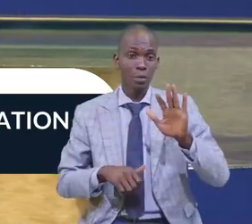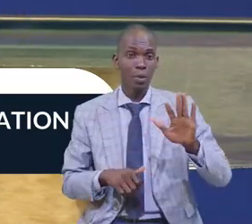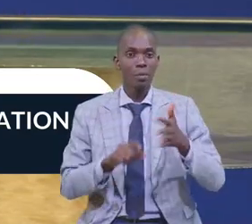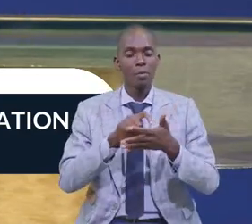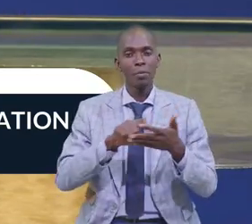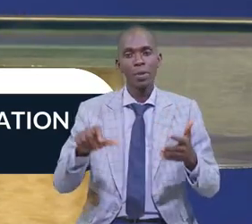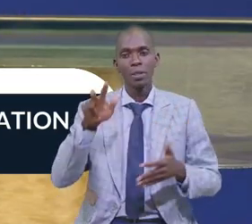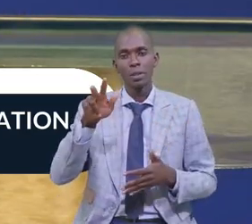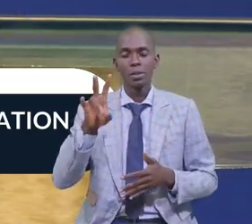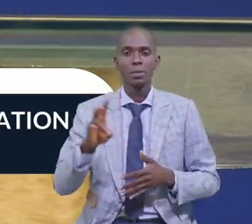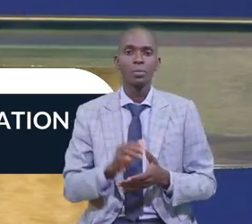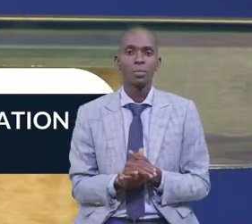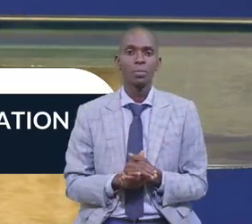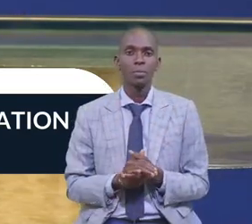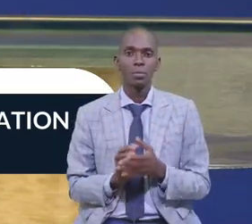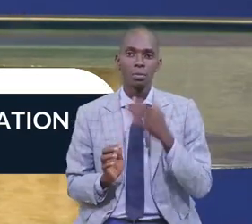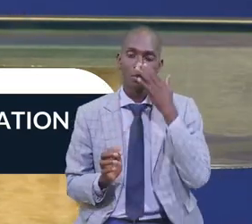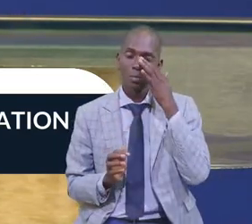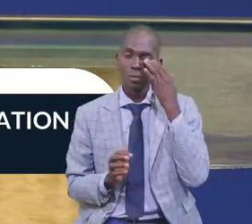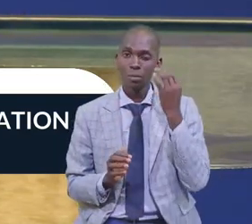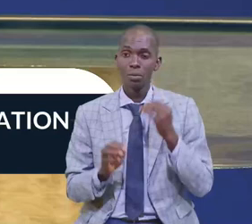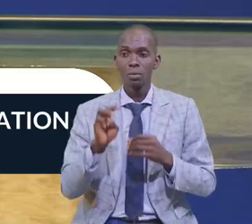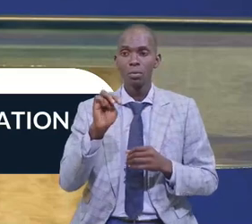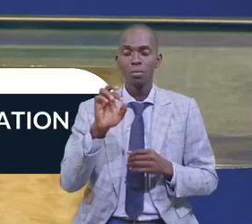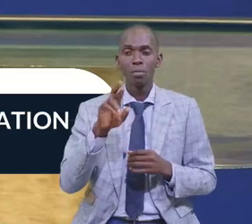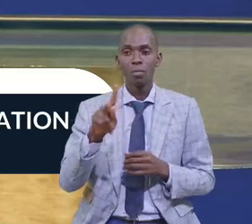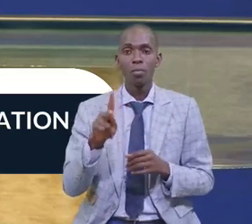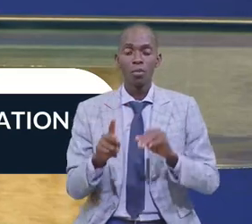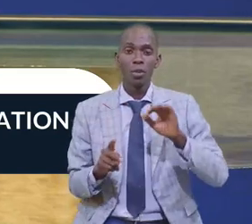le verset 37.